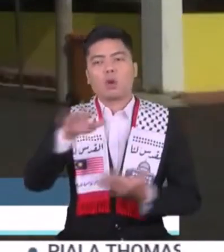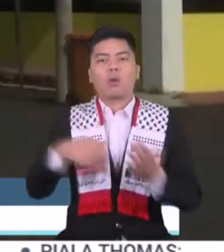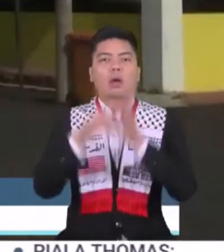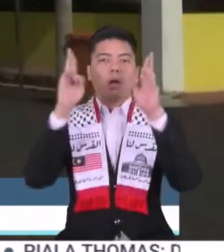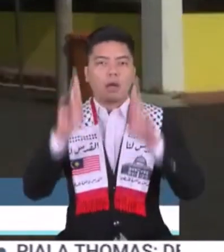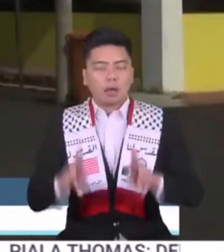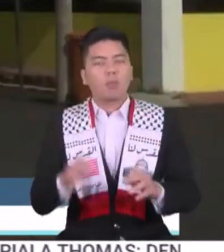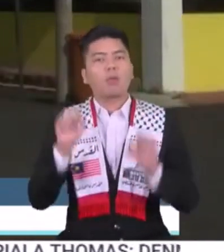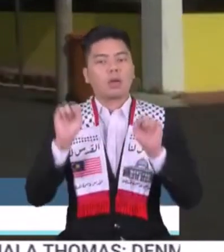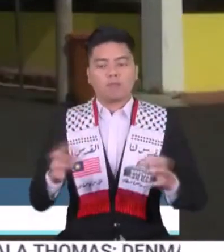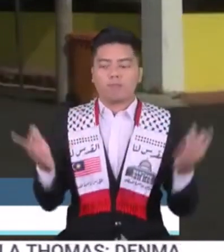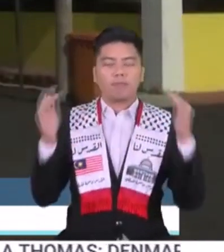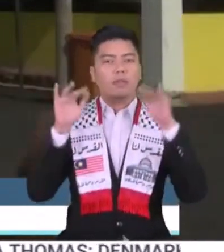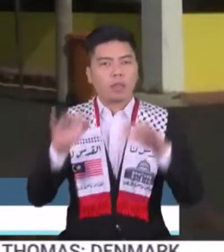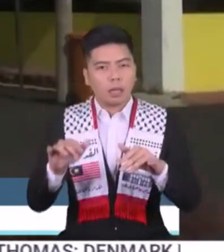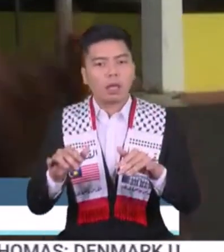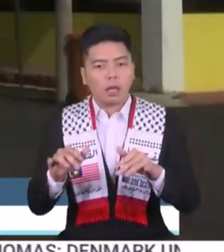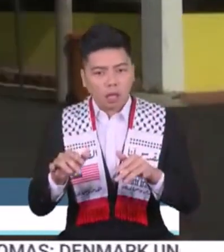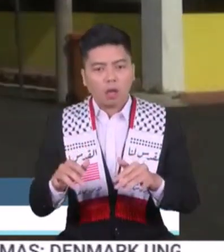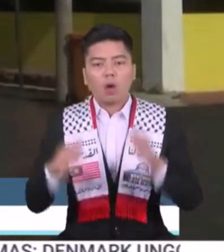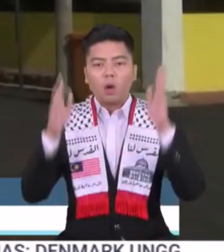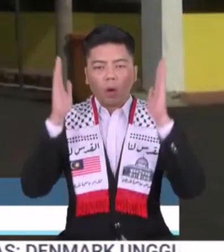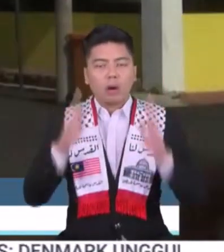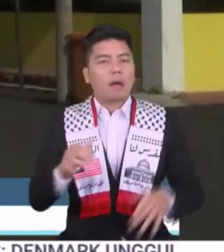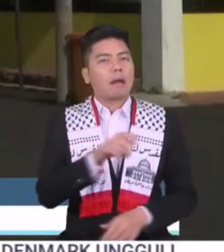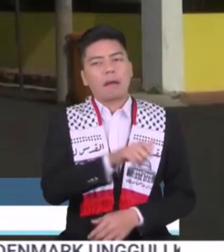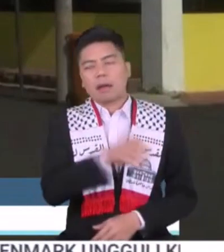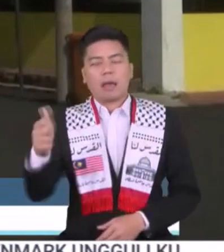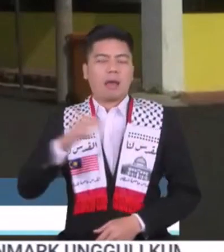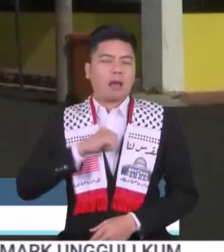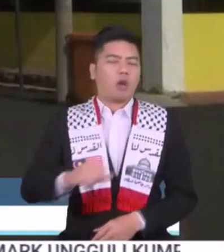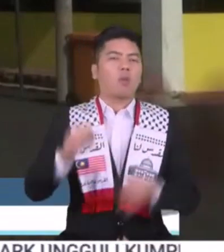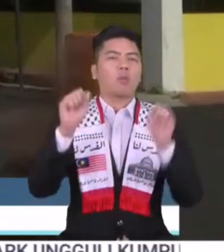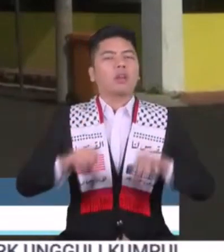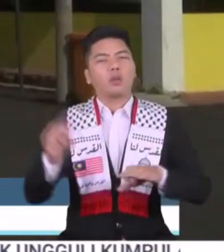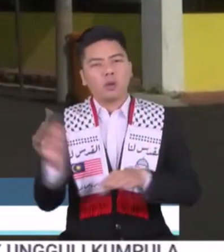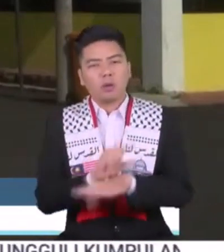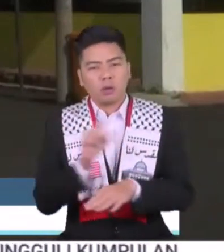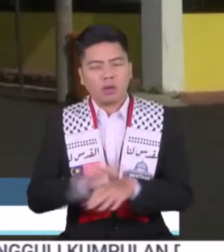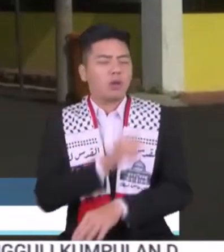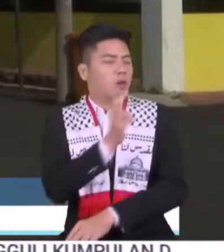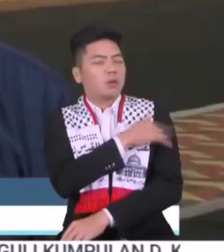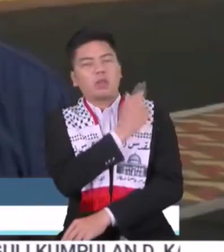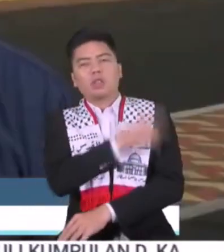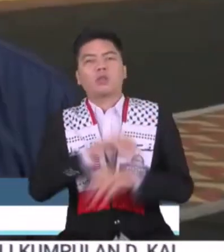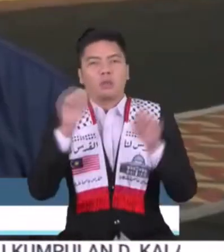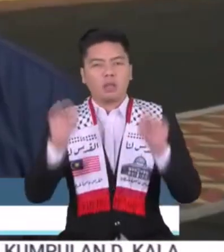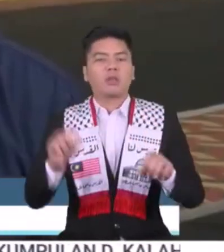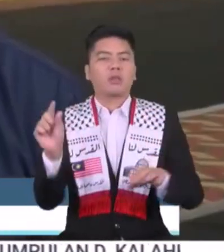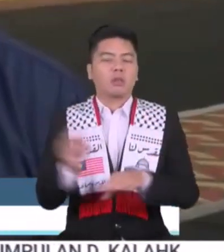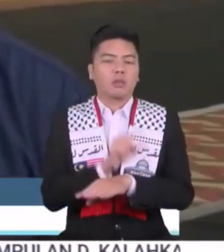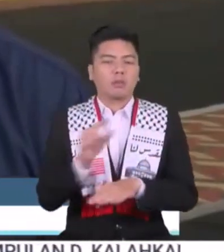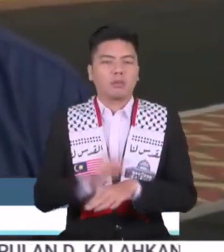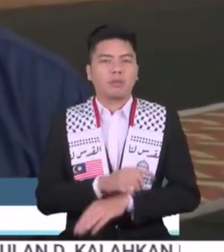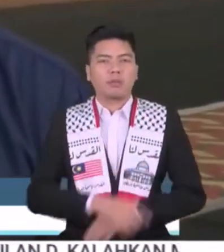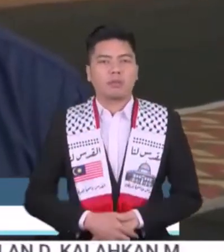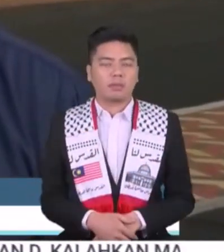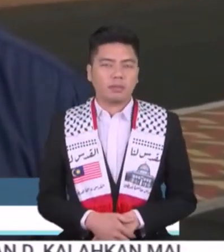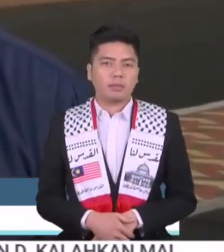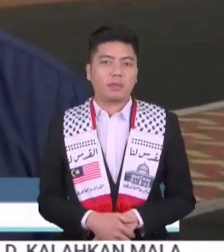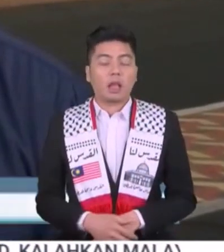rakyat boleh senang. Bukan kita juga. Orang agama lain-lain pun boleh guna. Bukan hospital, semua orang pun boleh pakai. Peluang